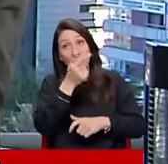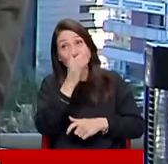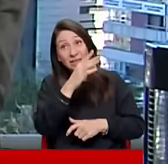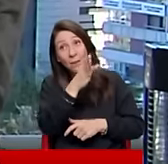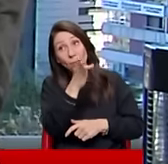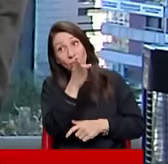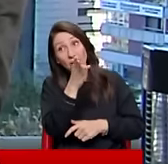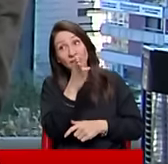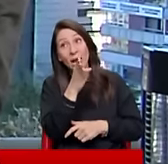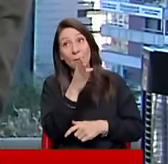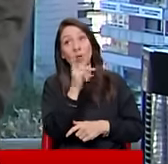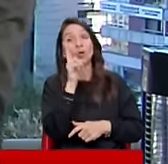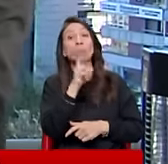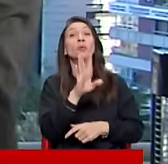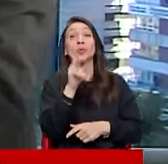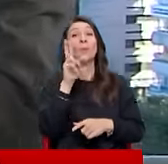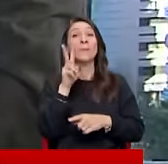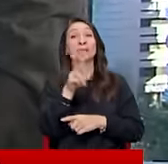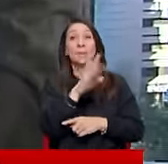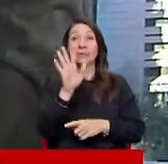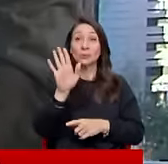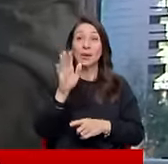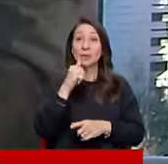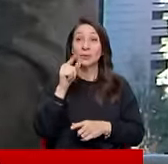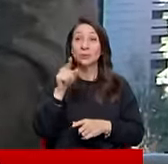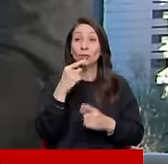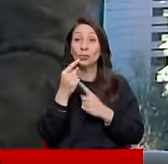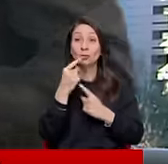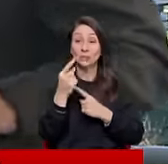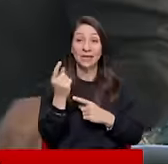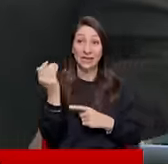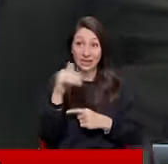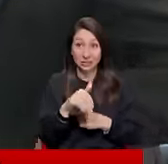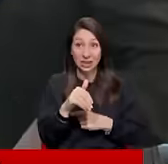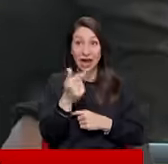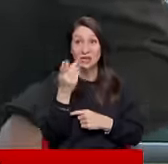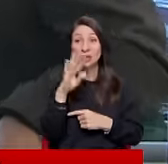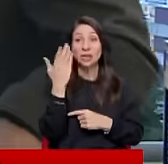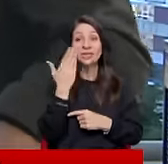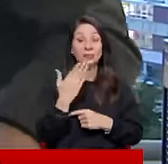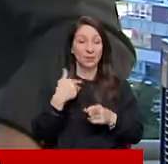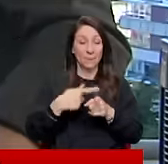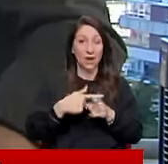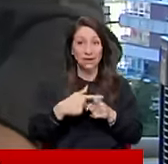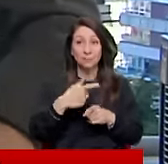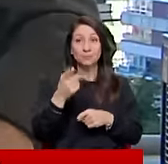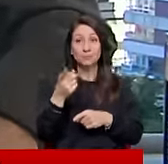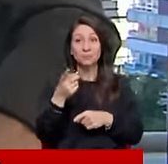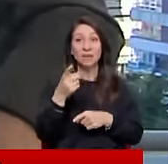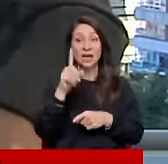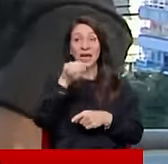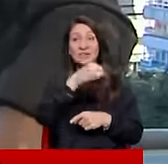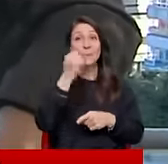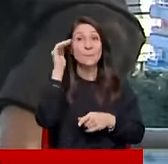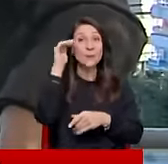daha bu tarafta da onları göremiyoruz. Dur o manzaraya da bakarız. Deniz abi şunu da konuşalım döndüğümüzde. Az önce izleyicilerimizle paylaştım ben.